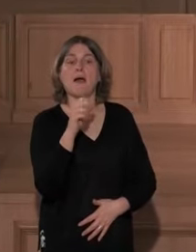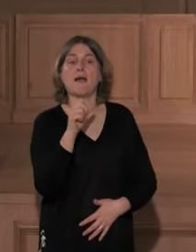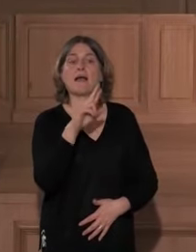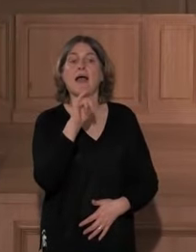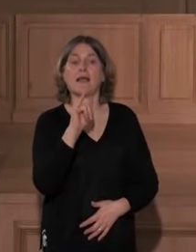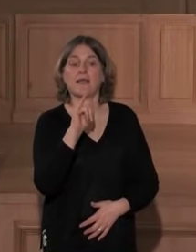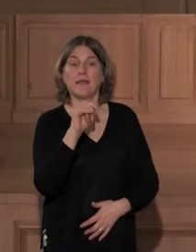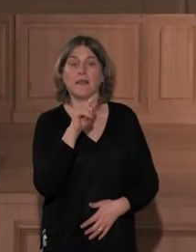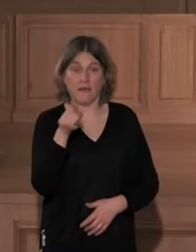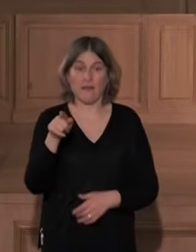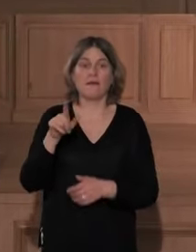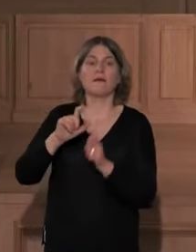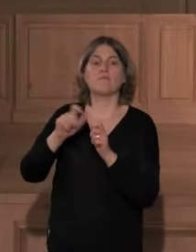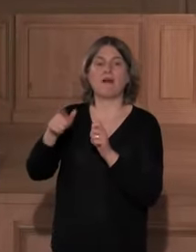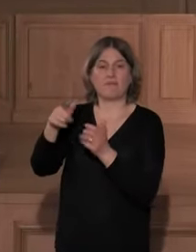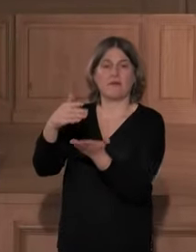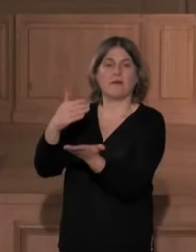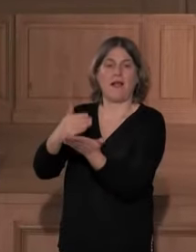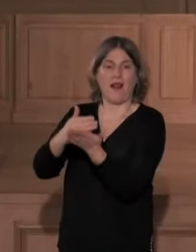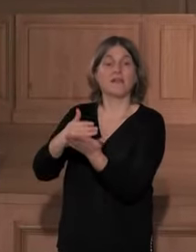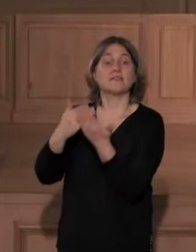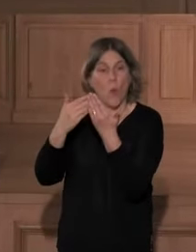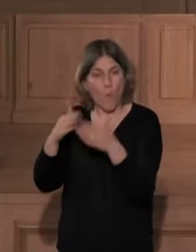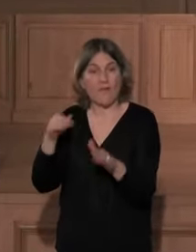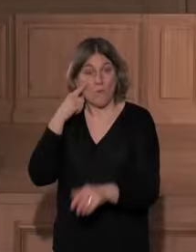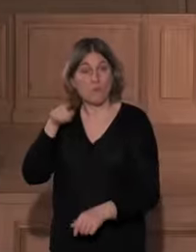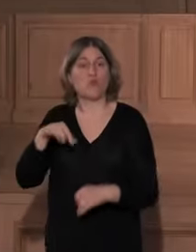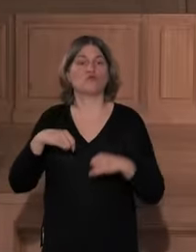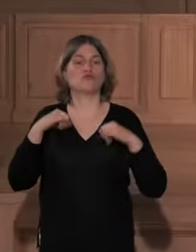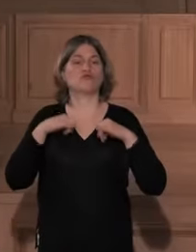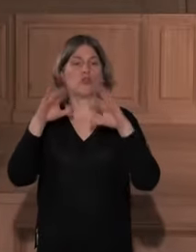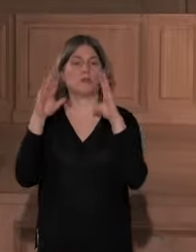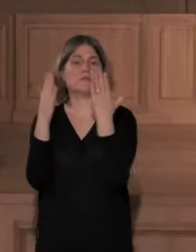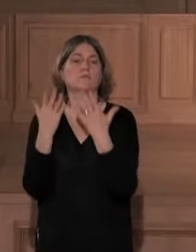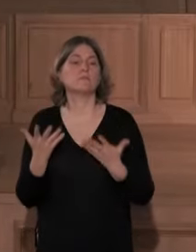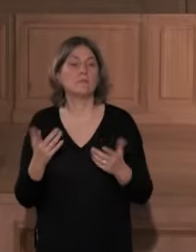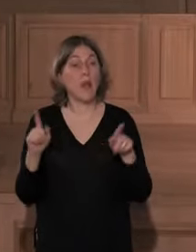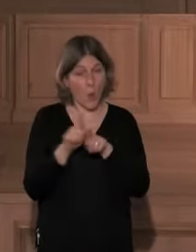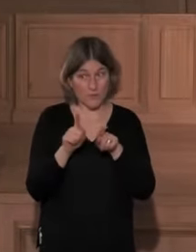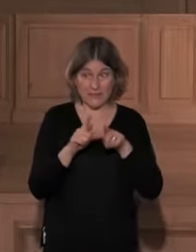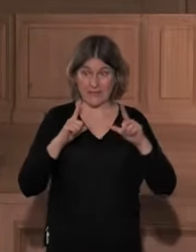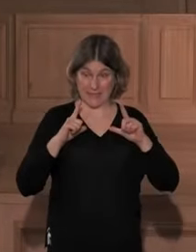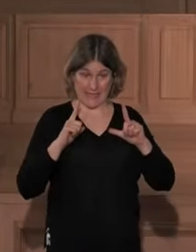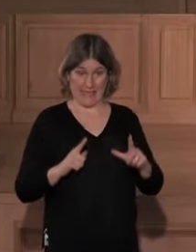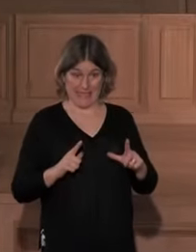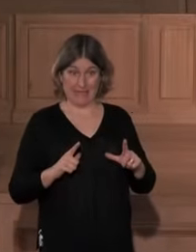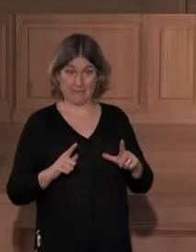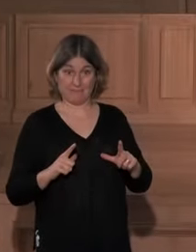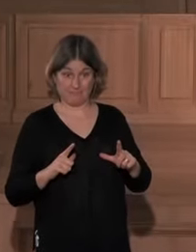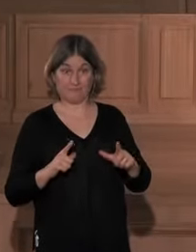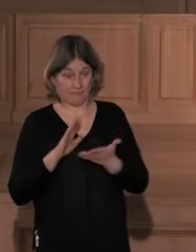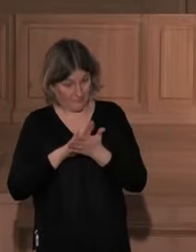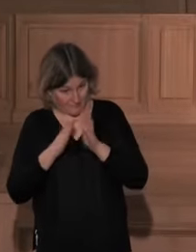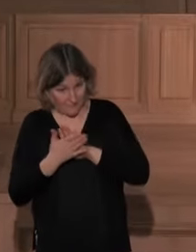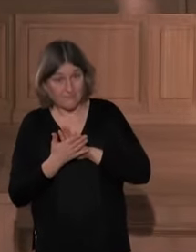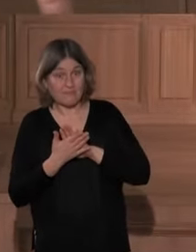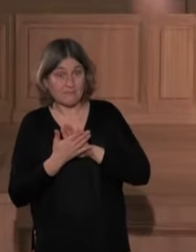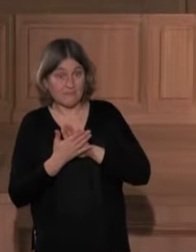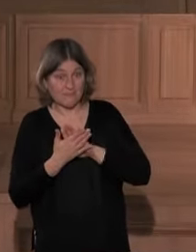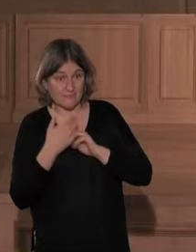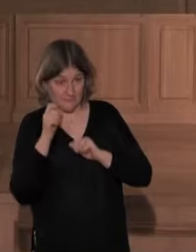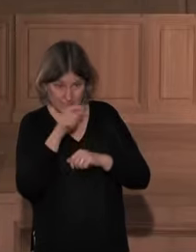que les écoles juives donnent l'exemple. J'ai demandé à un lycée d'ouvrir une classe, silence des justes qui accompagne, d'adolescents qui